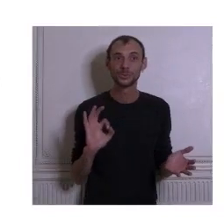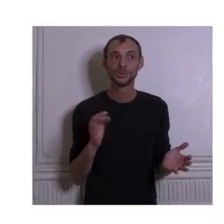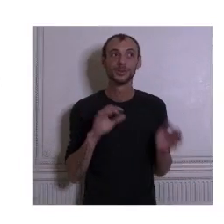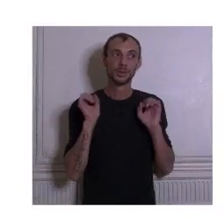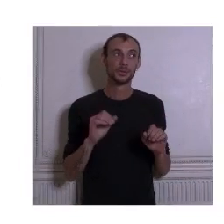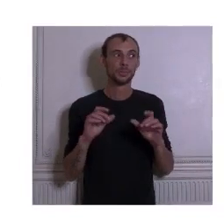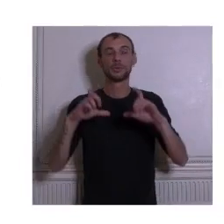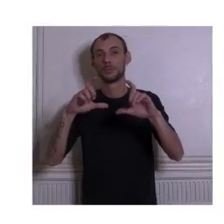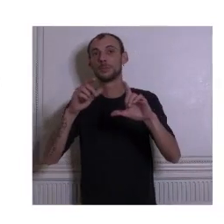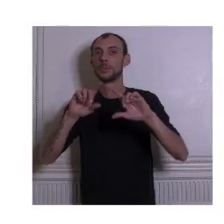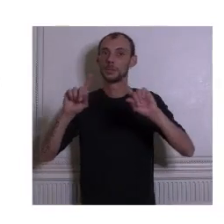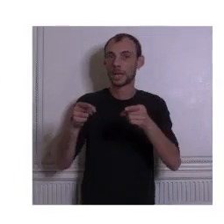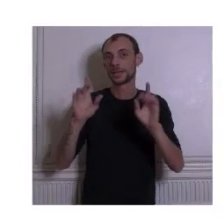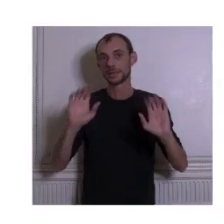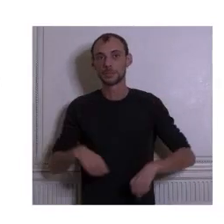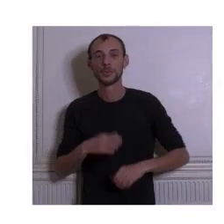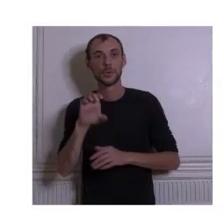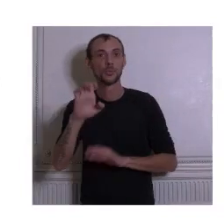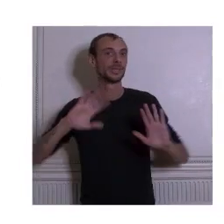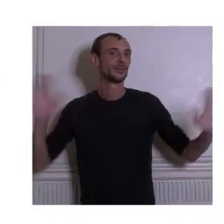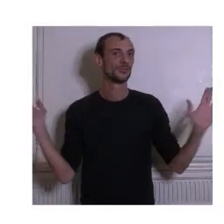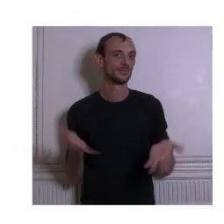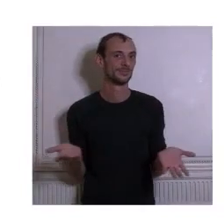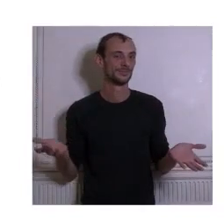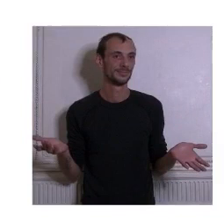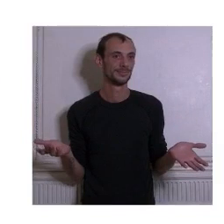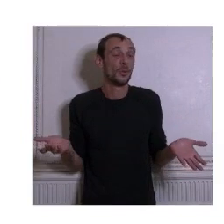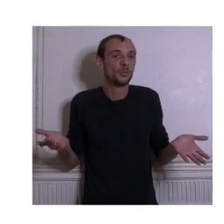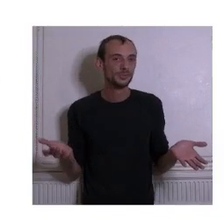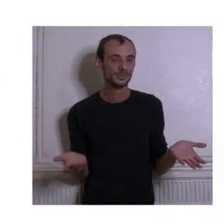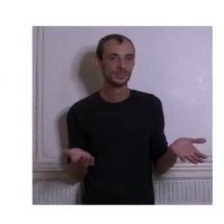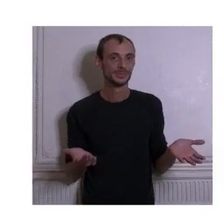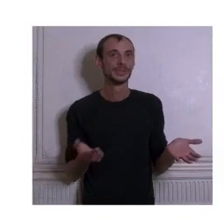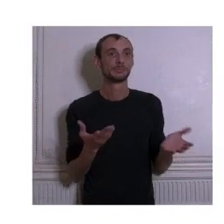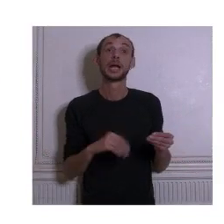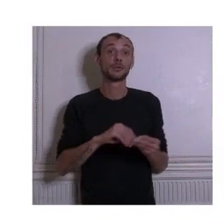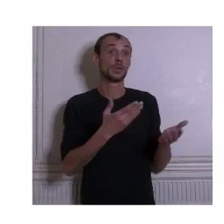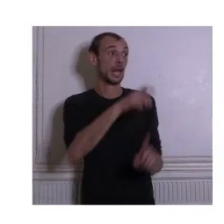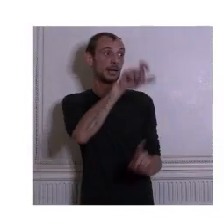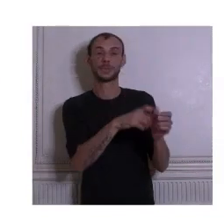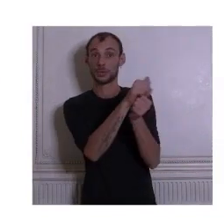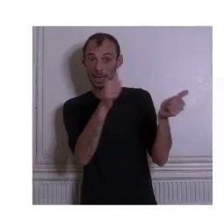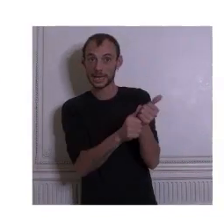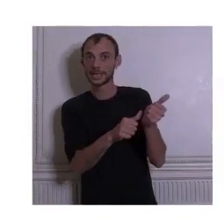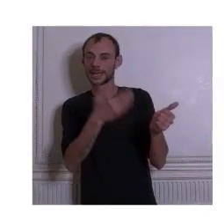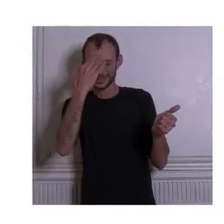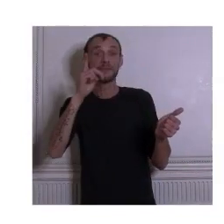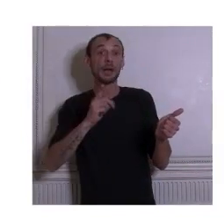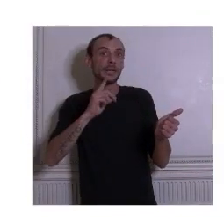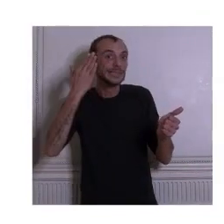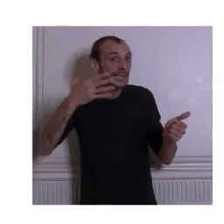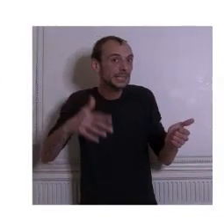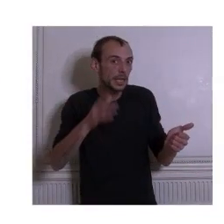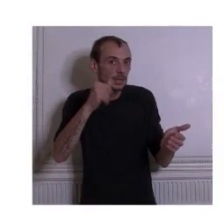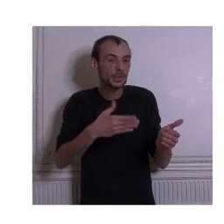l'école municipale de musique et de danse. Vous en avez l'habitude des délibérations concernant l'école de musique ou